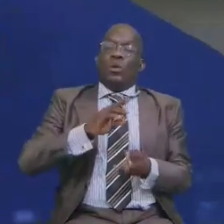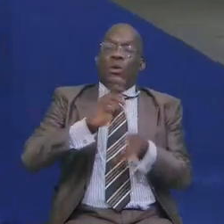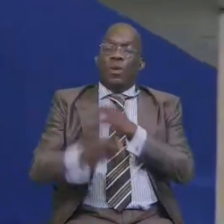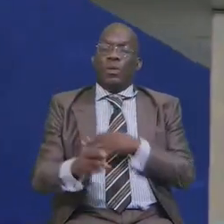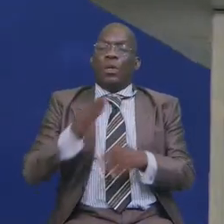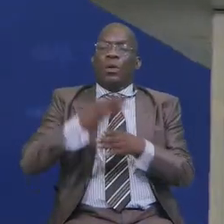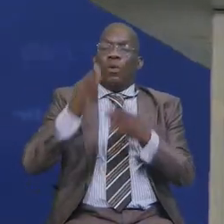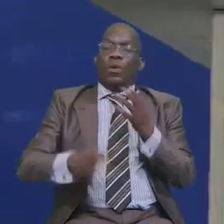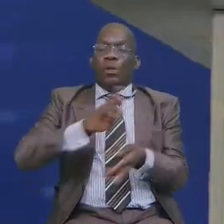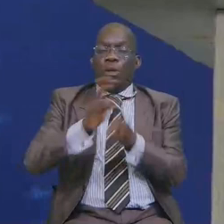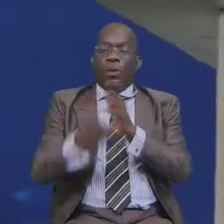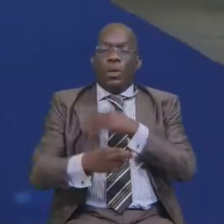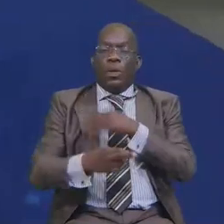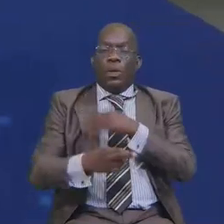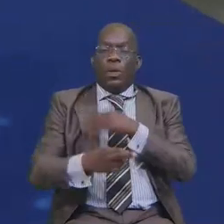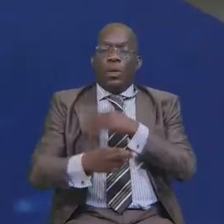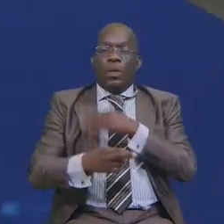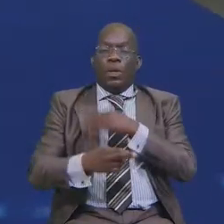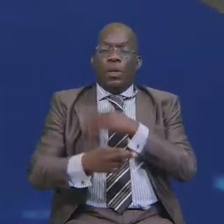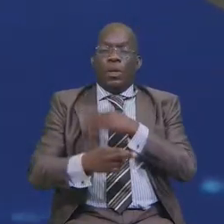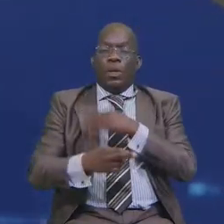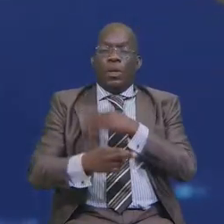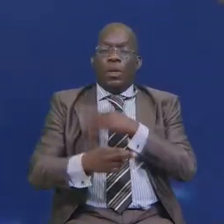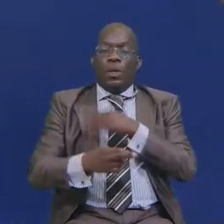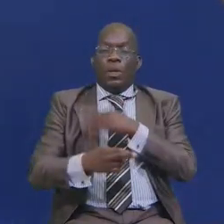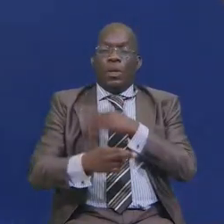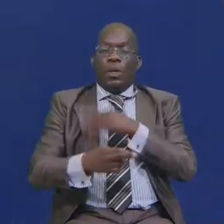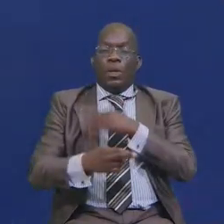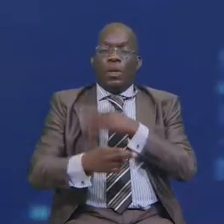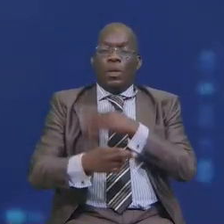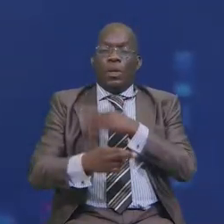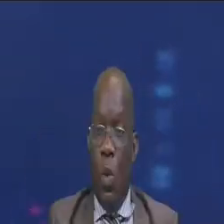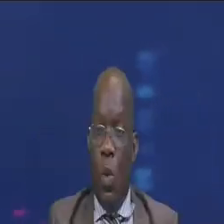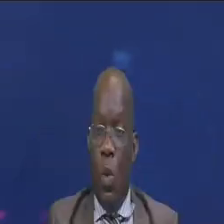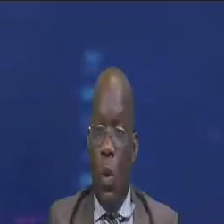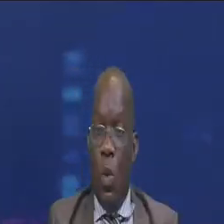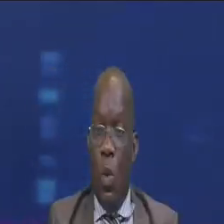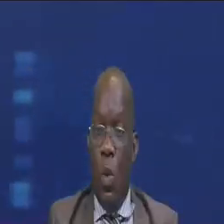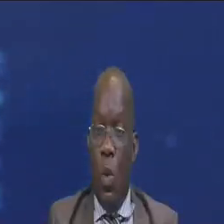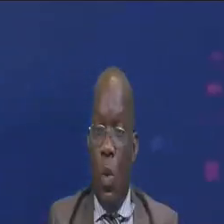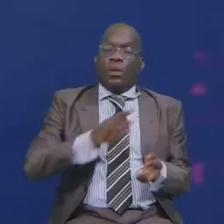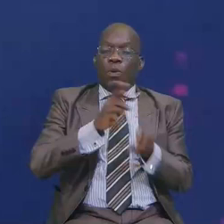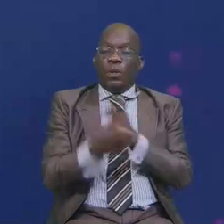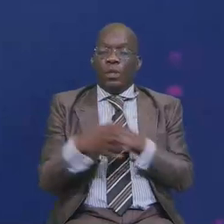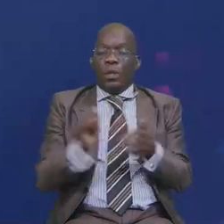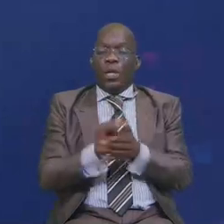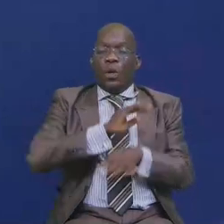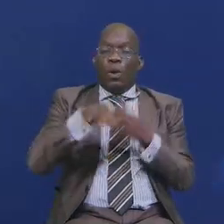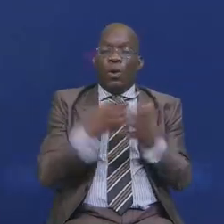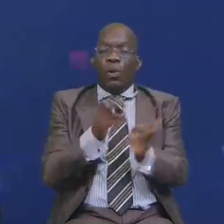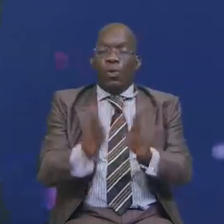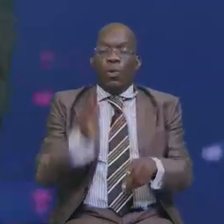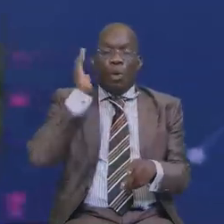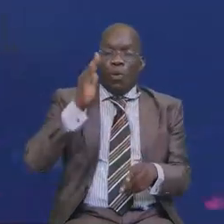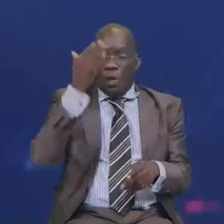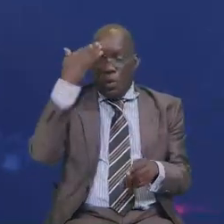La repentance venant du cœur. Une repentance bien connue. Que tous ceux qui sont autour de vous sauront que vous